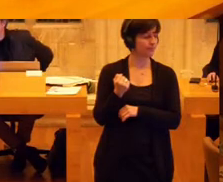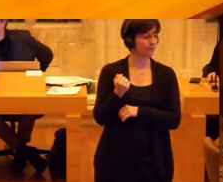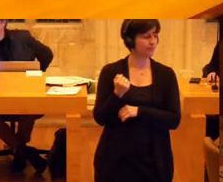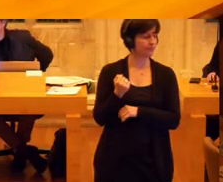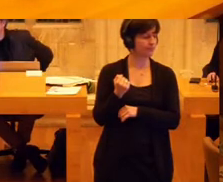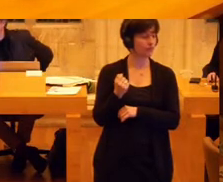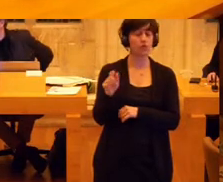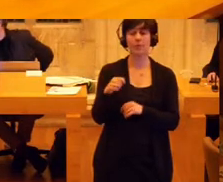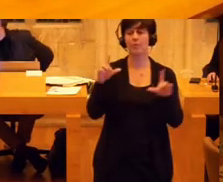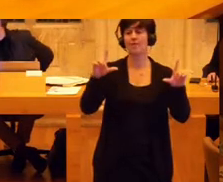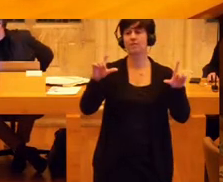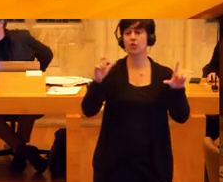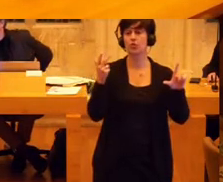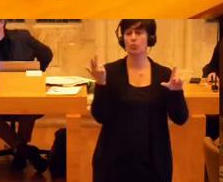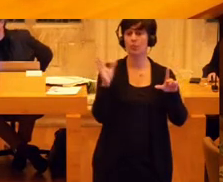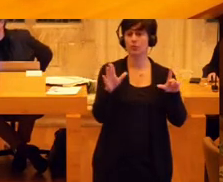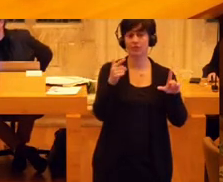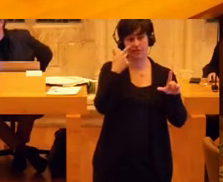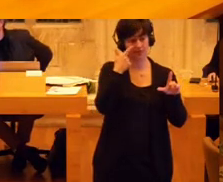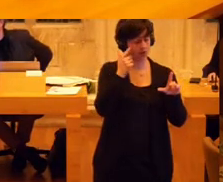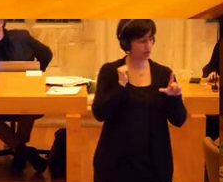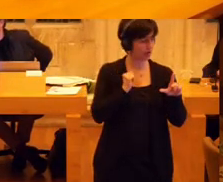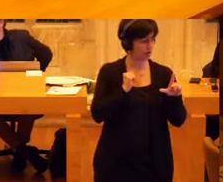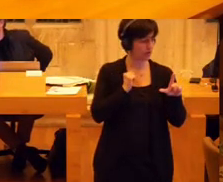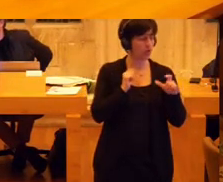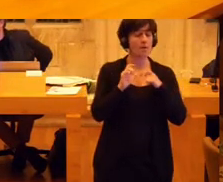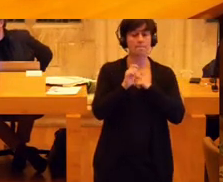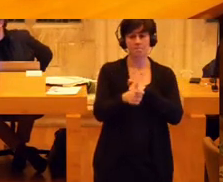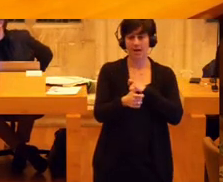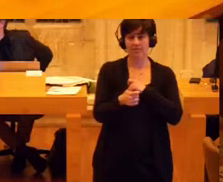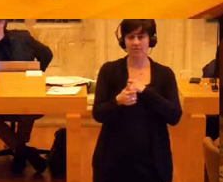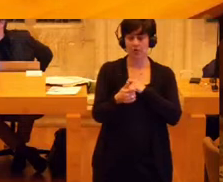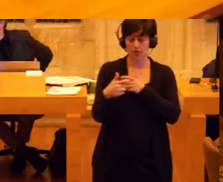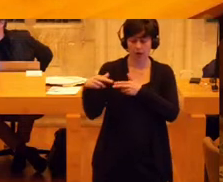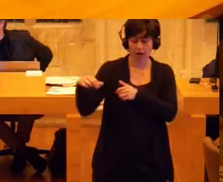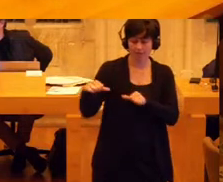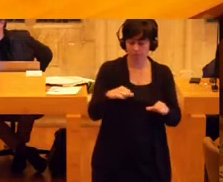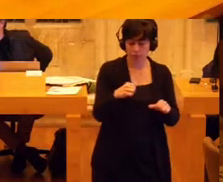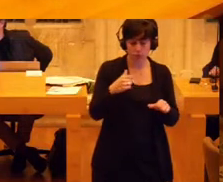On devrait avoir une photo normalement, et puis ensuite le principe sur l'avenue d'Édimbourg.